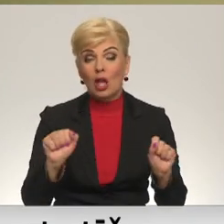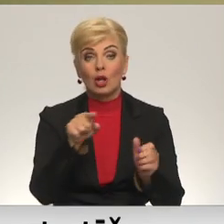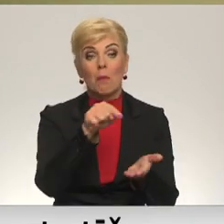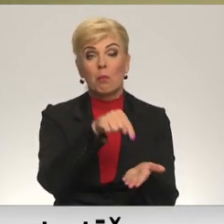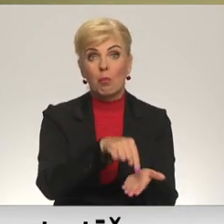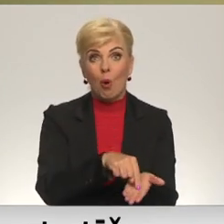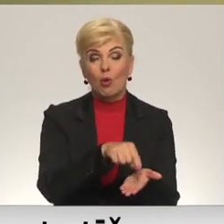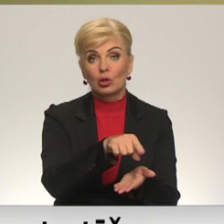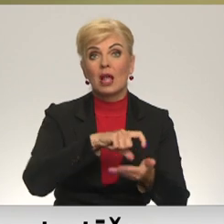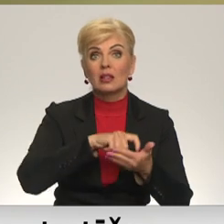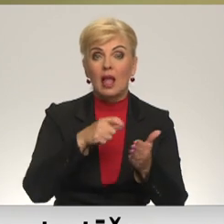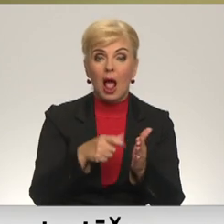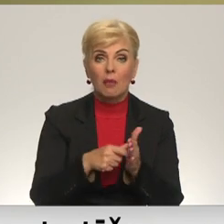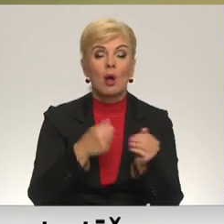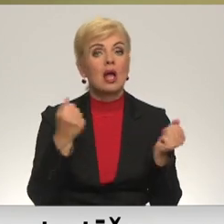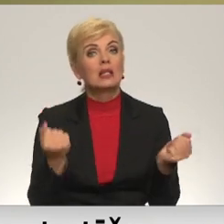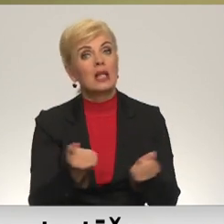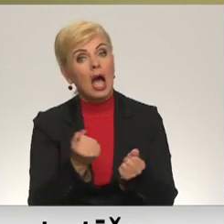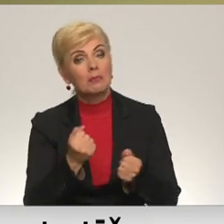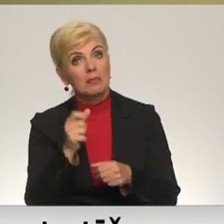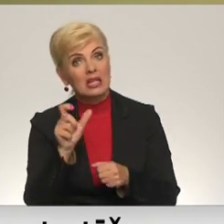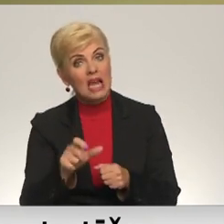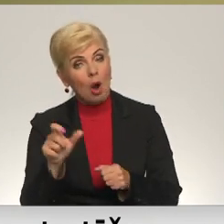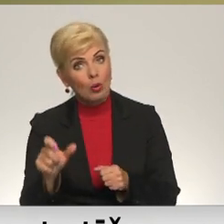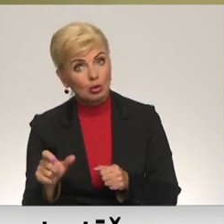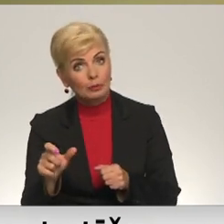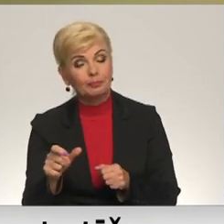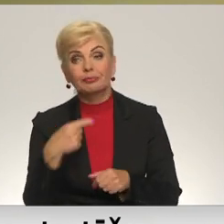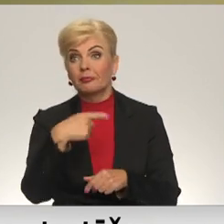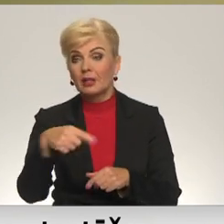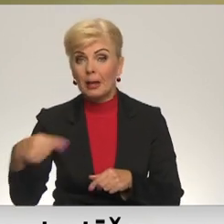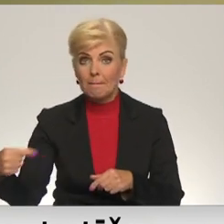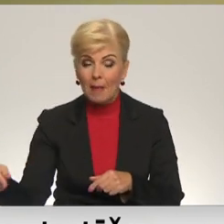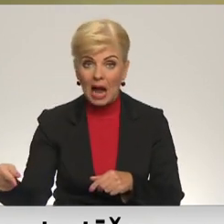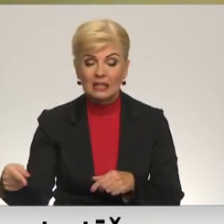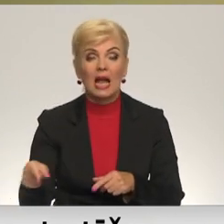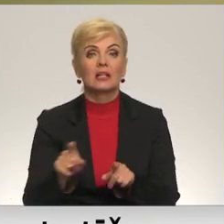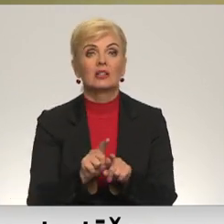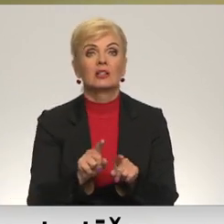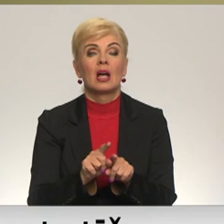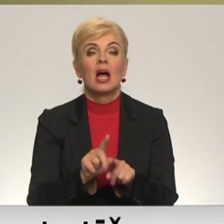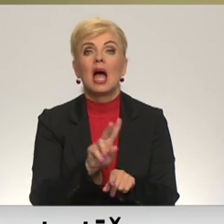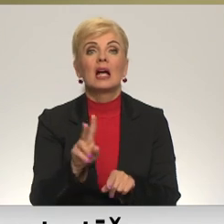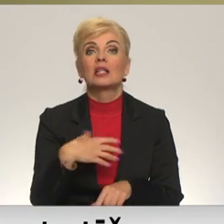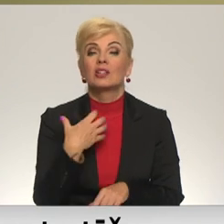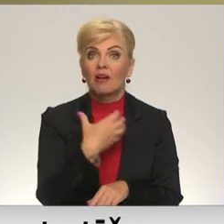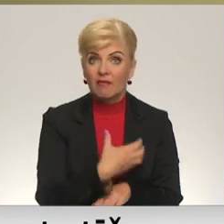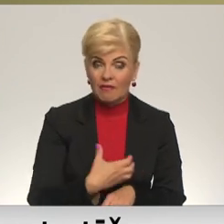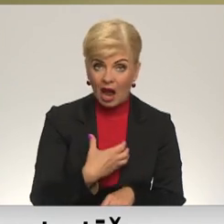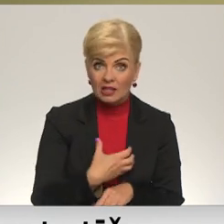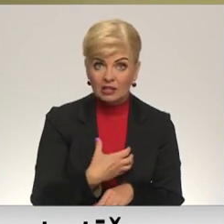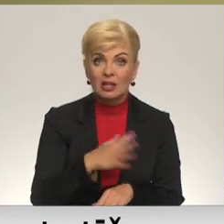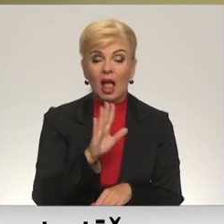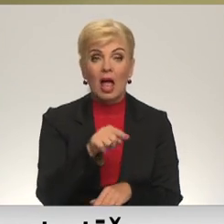punkta telpas, darbinieku vai darbiniekus un pārējās, teiksim, tās, nu, kas ir vajadzīgs, lai